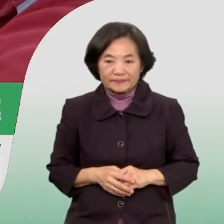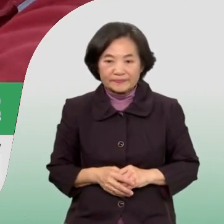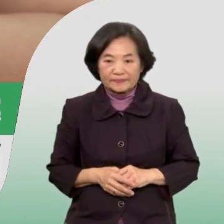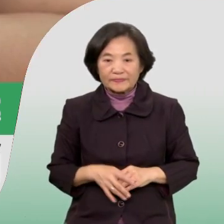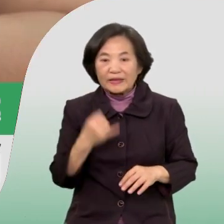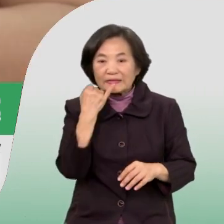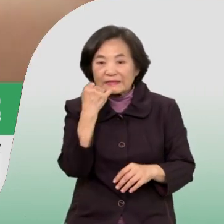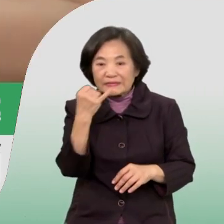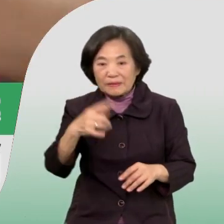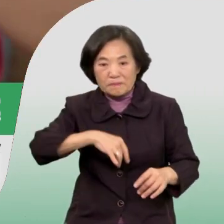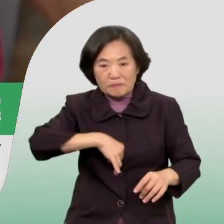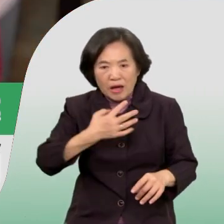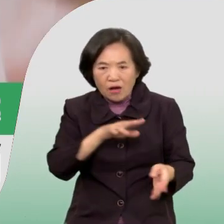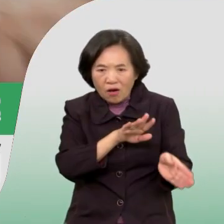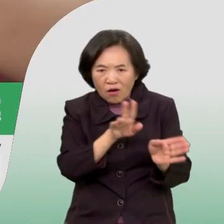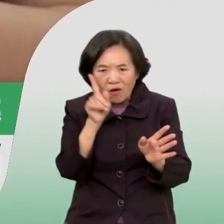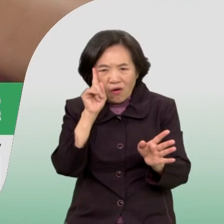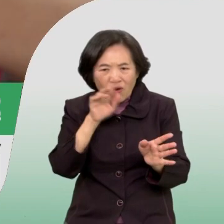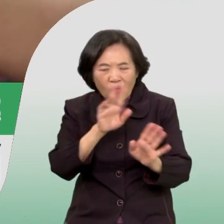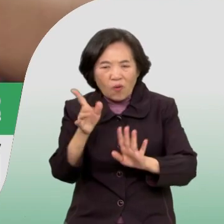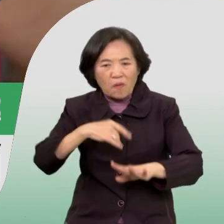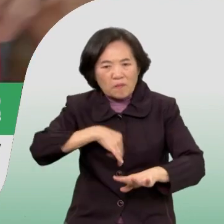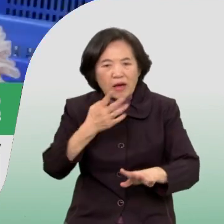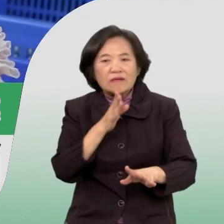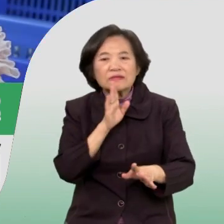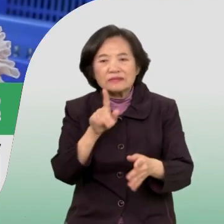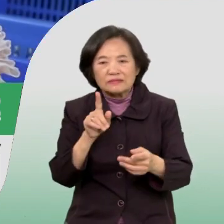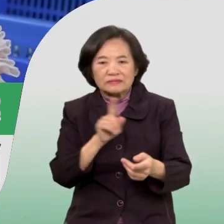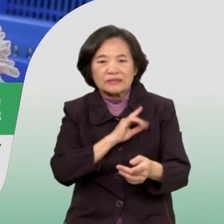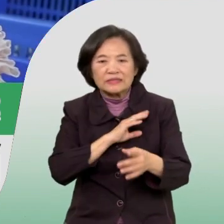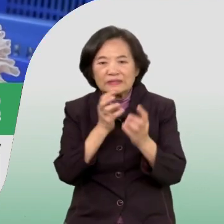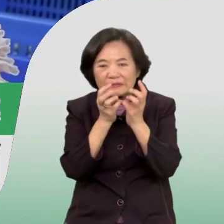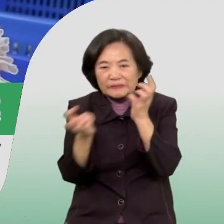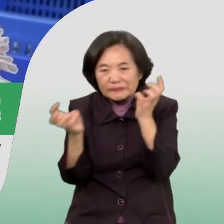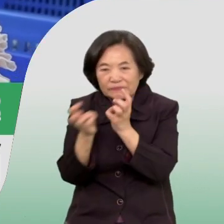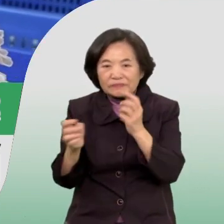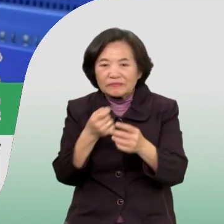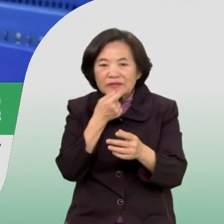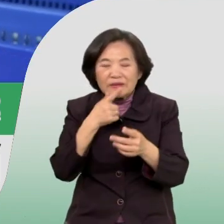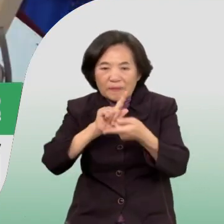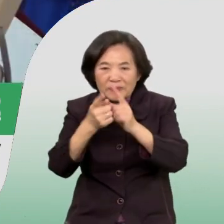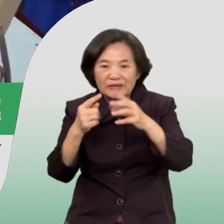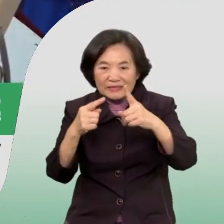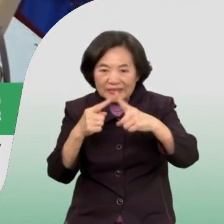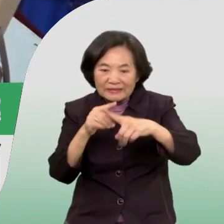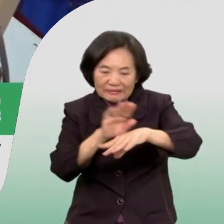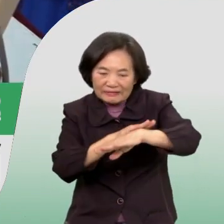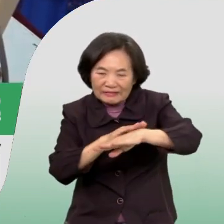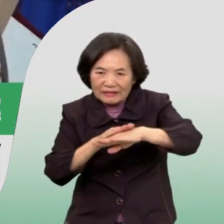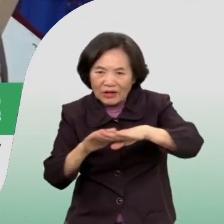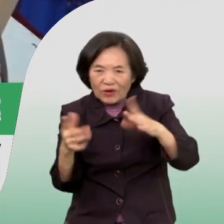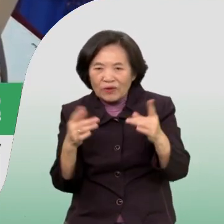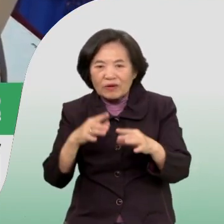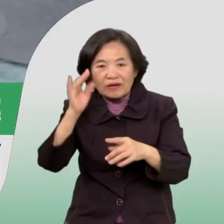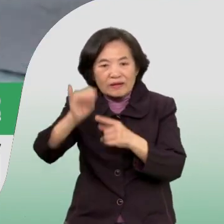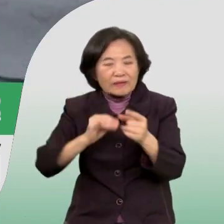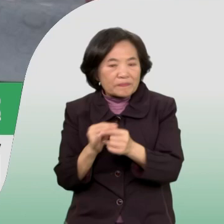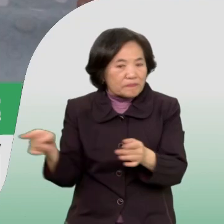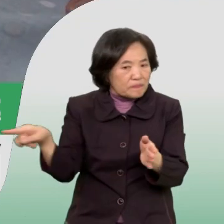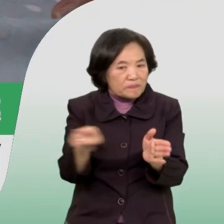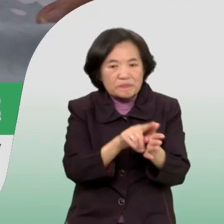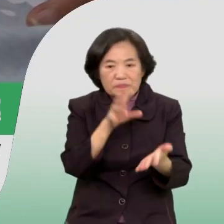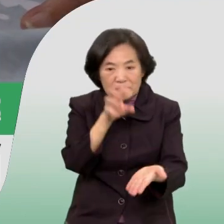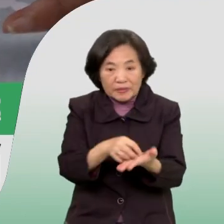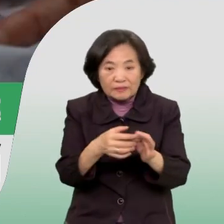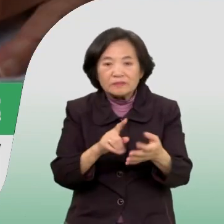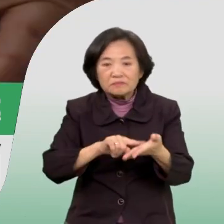蚕丝的自然界当中，唯一的天然长纤维，本人讲是人体的天一层皮肤，几啊千年来发展证明，是今